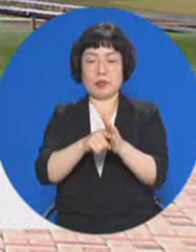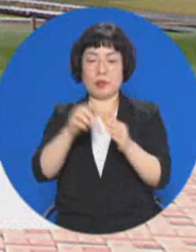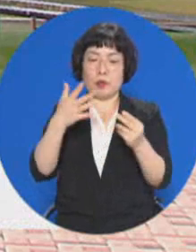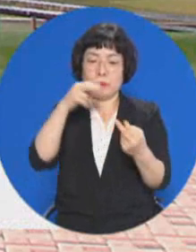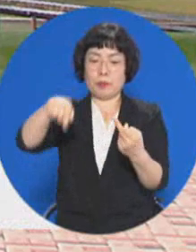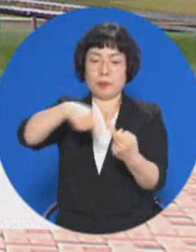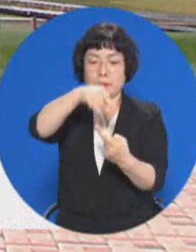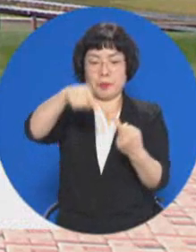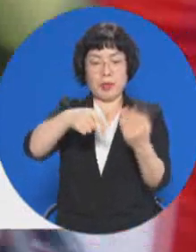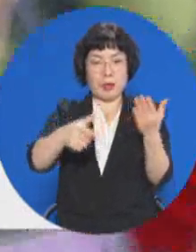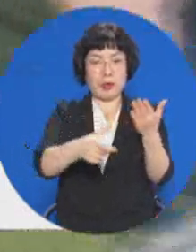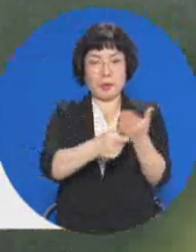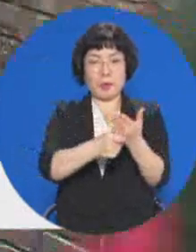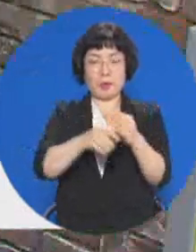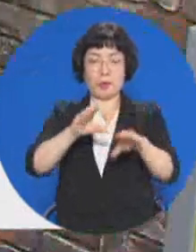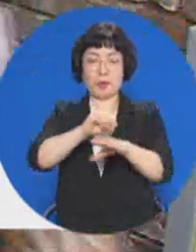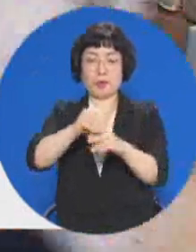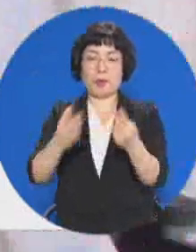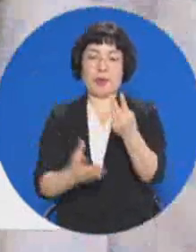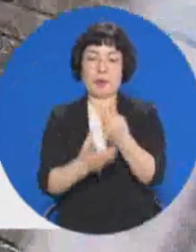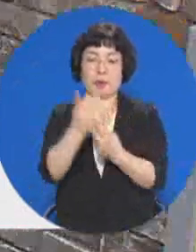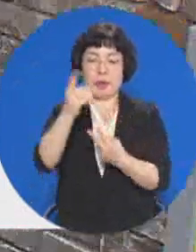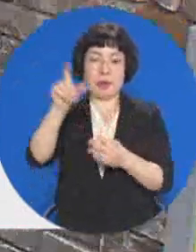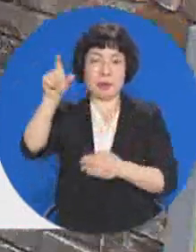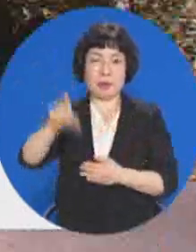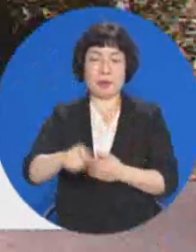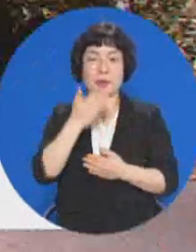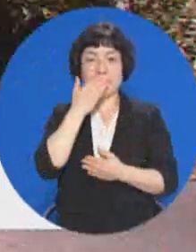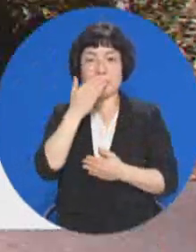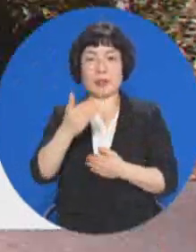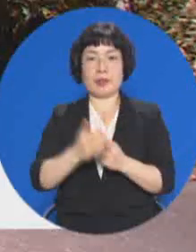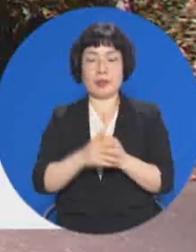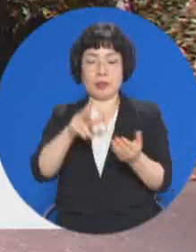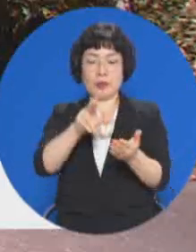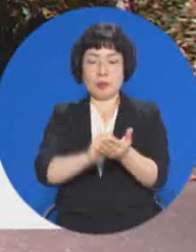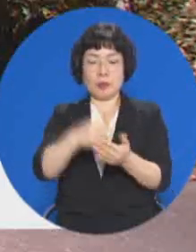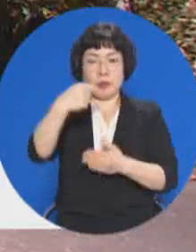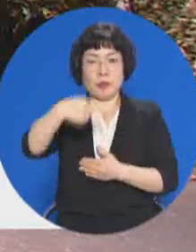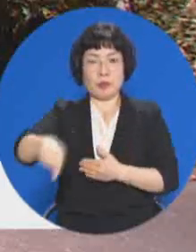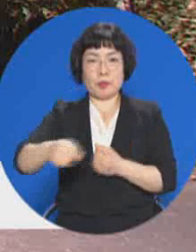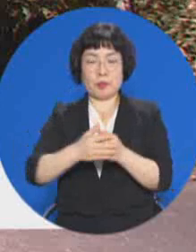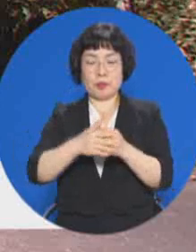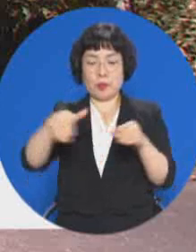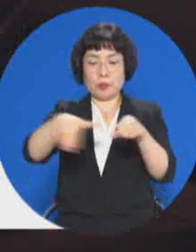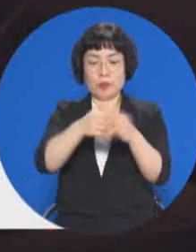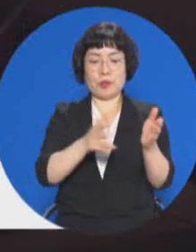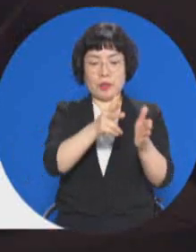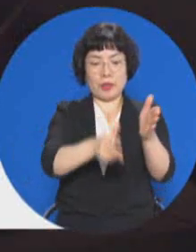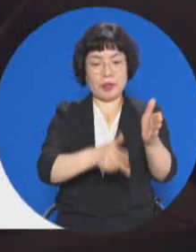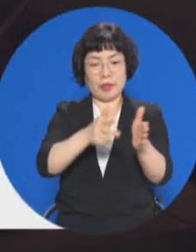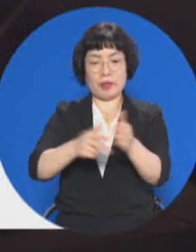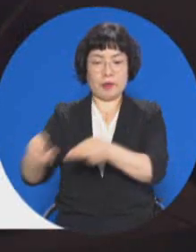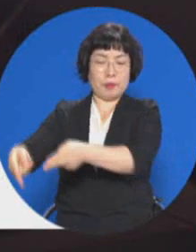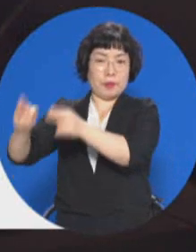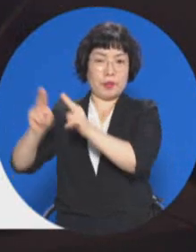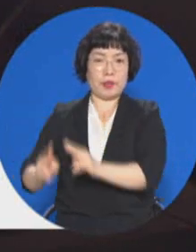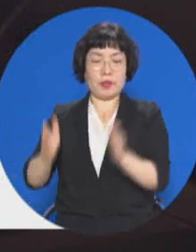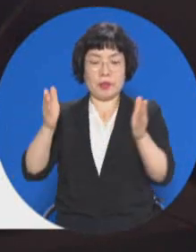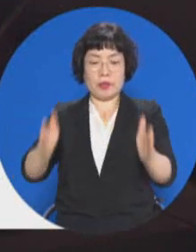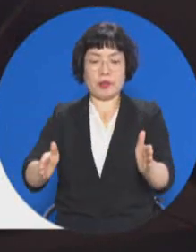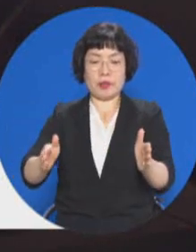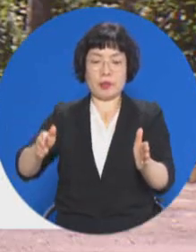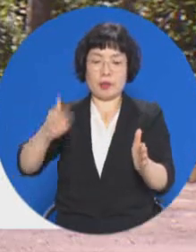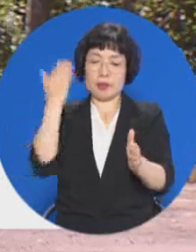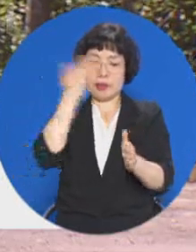국가정원과 스카이큐브의 통합 발권도 추진됩니다. 문제점으로 지적됐던 문학관역에서 무진교까지 도보 이동